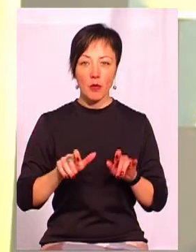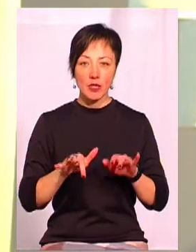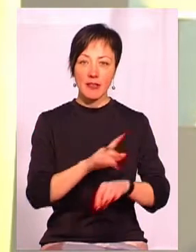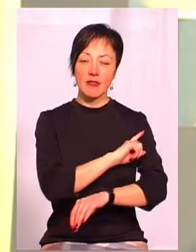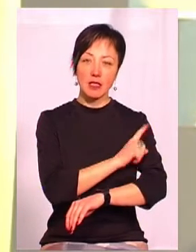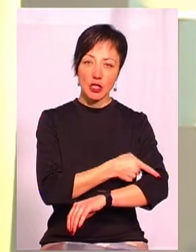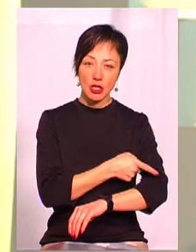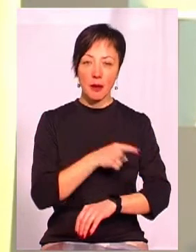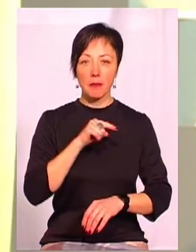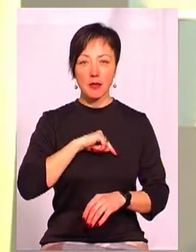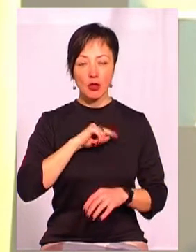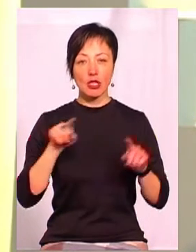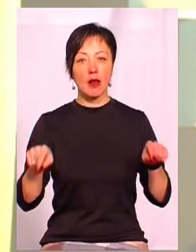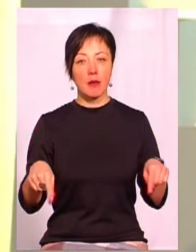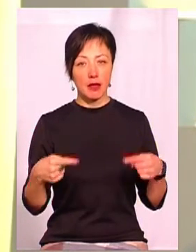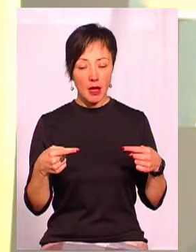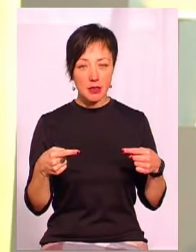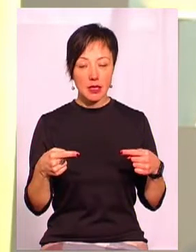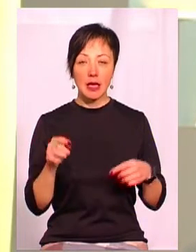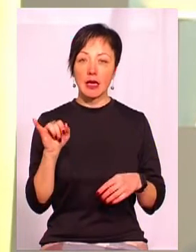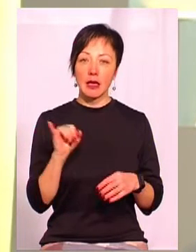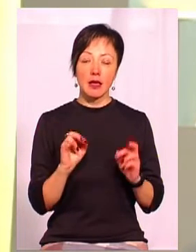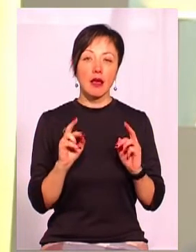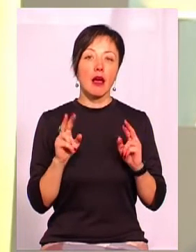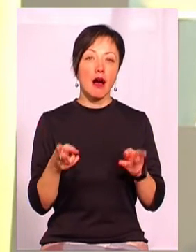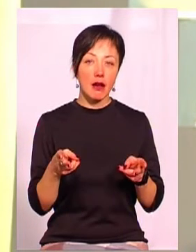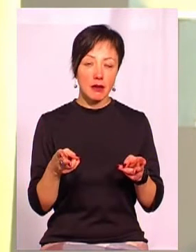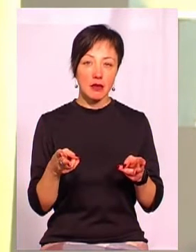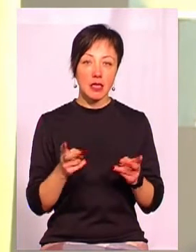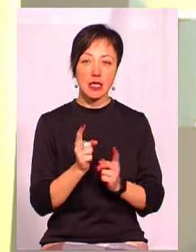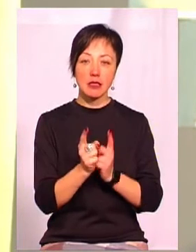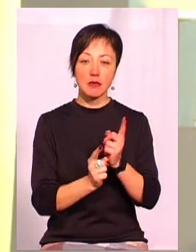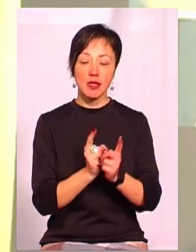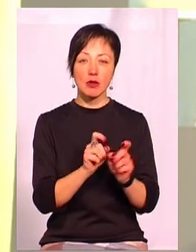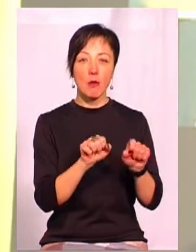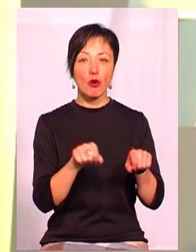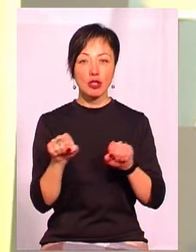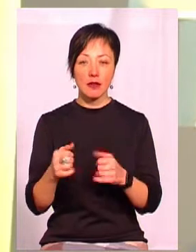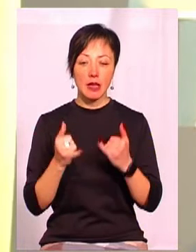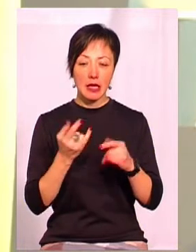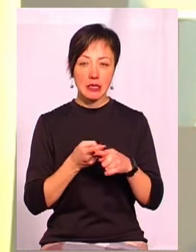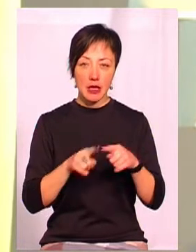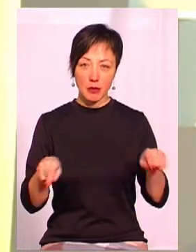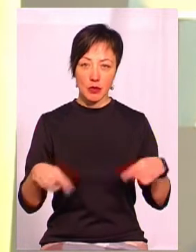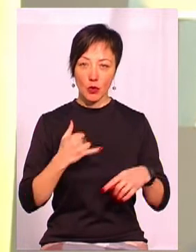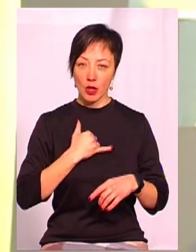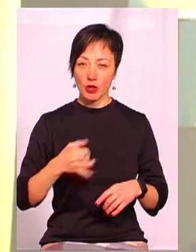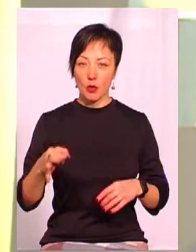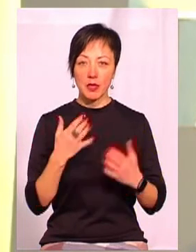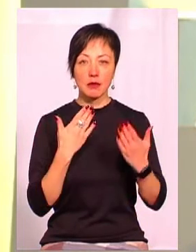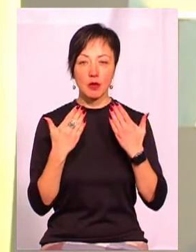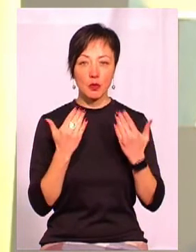їх фізичної та психологічної реабілітації? І як, власне, змінюються можливості для цієї реабілітації у нашій